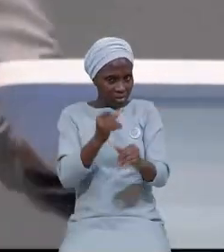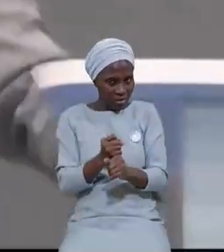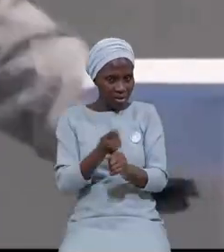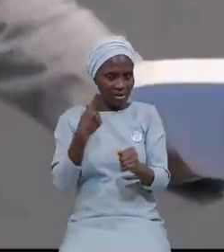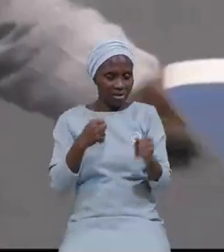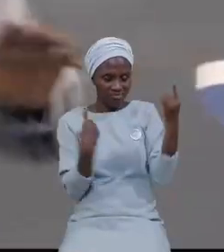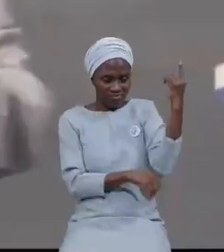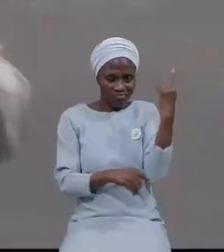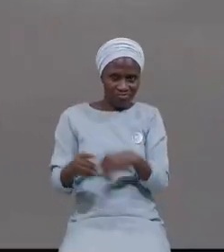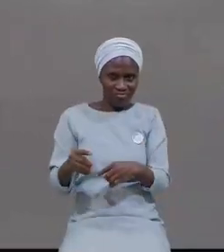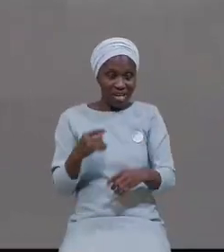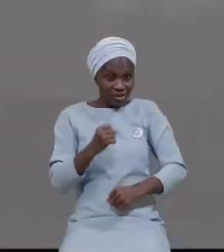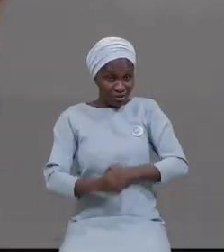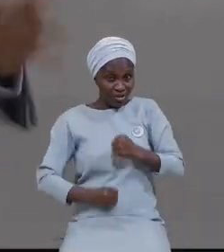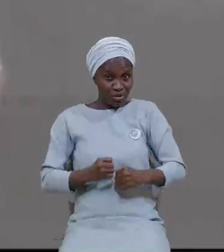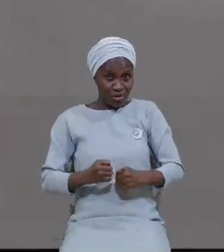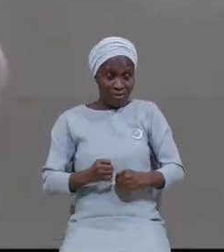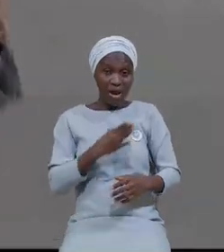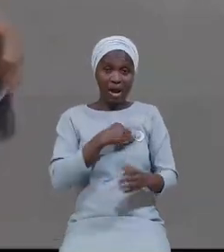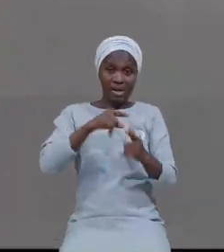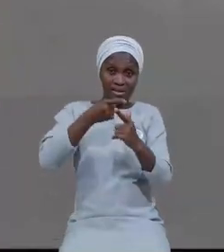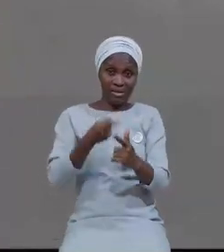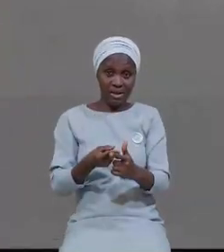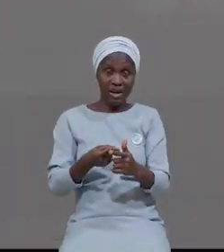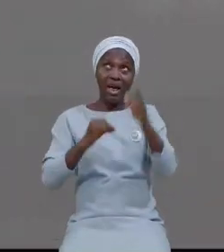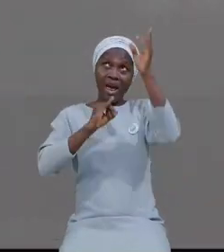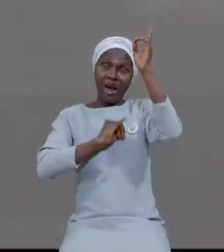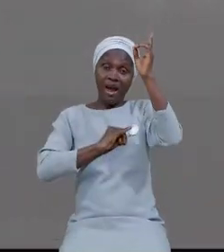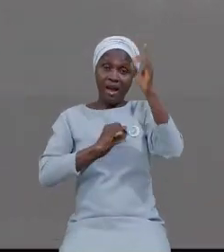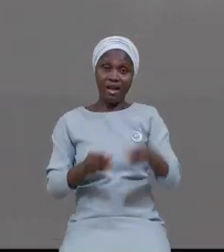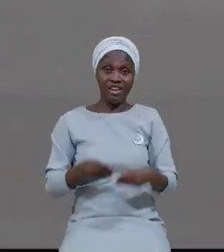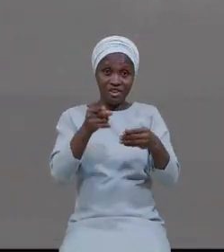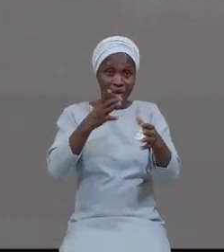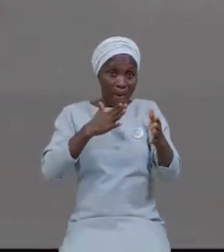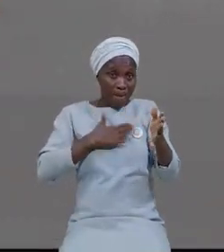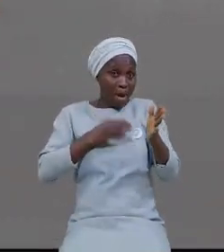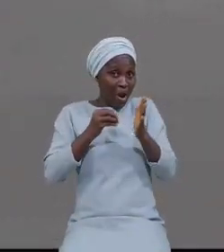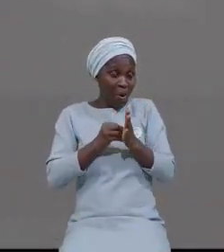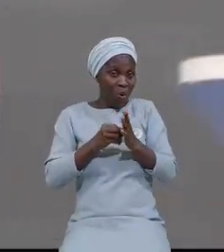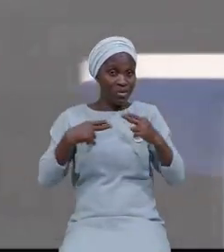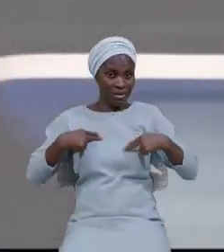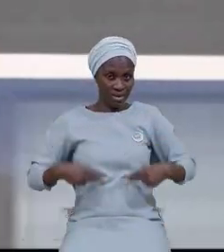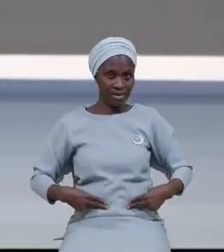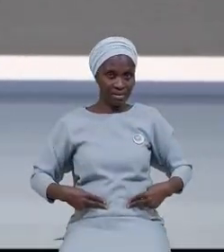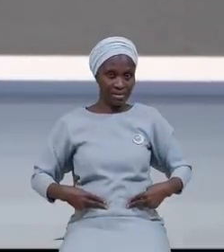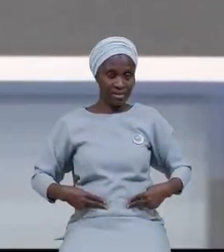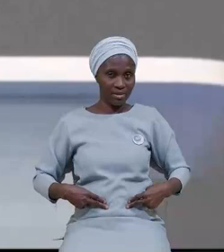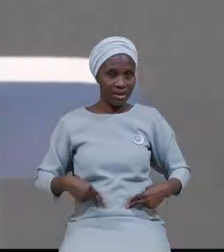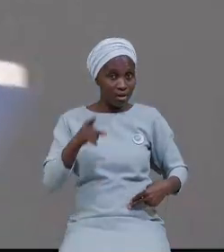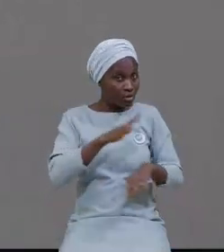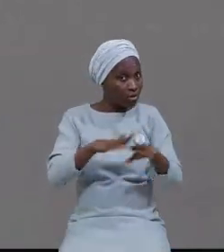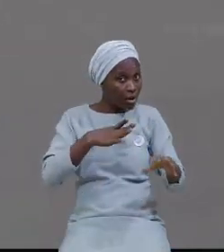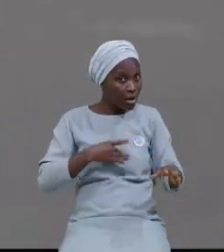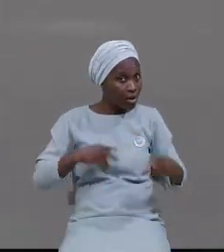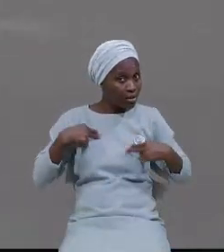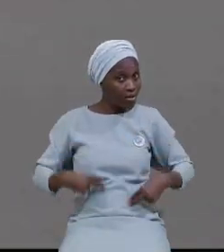FETs je vais prendre la souffrance alors je te donne ma santé est-ce que tu